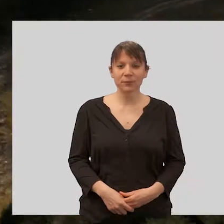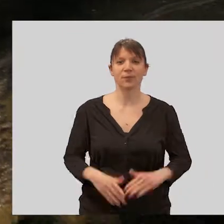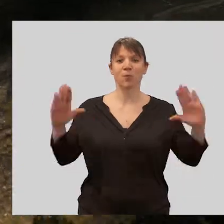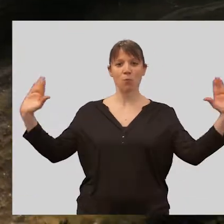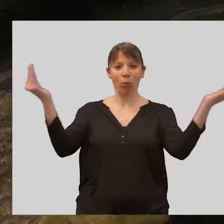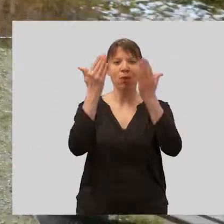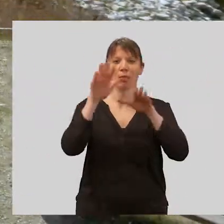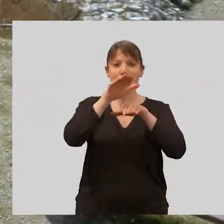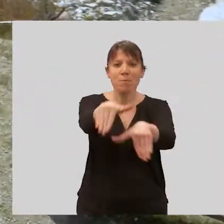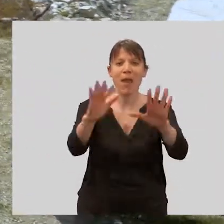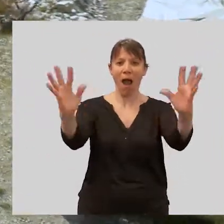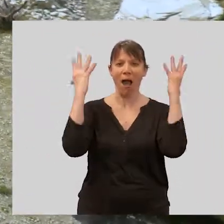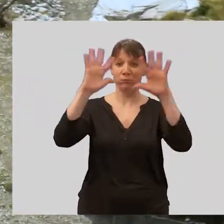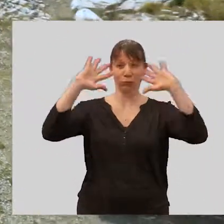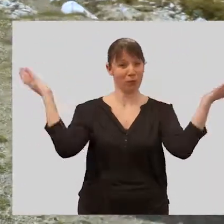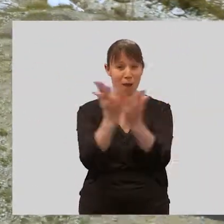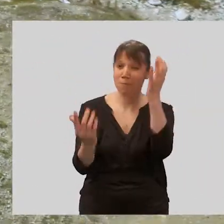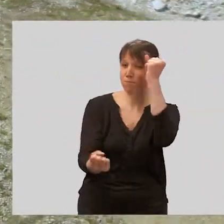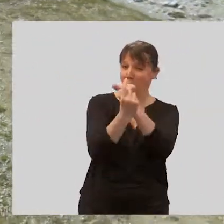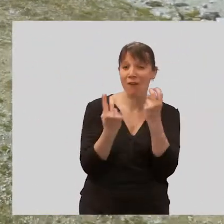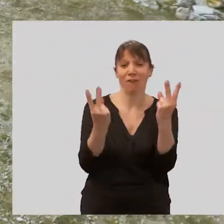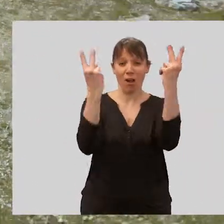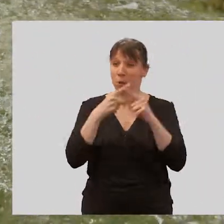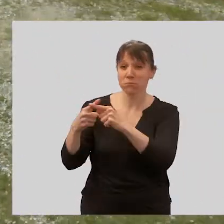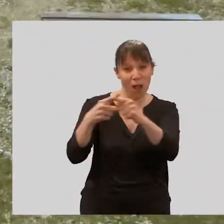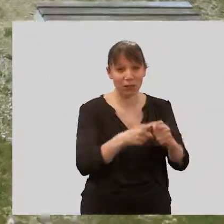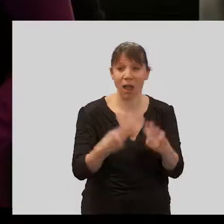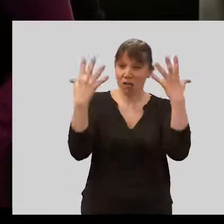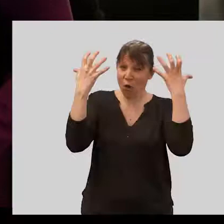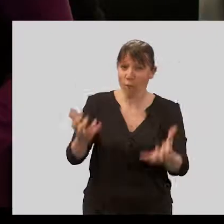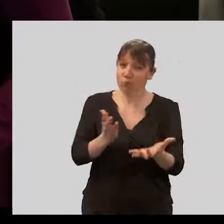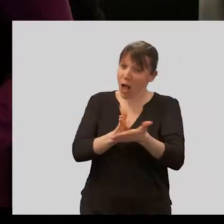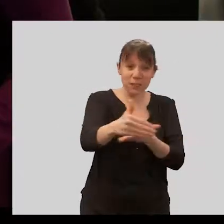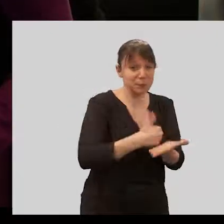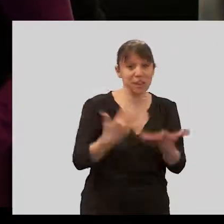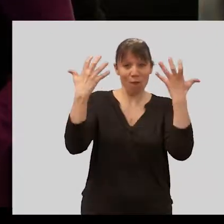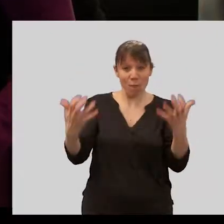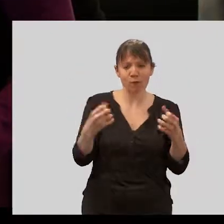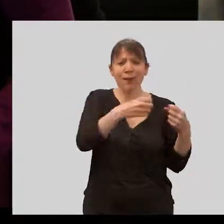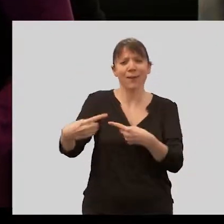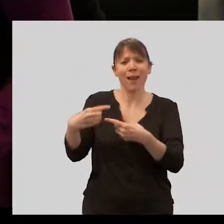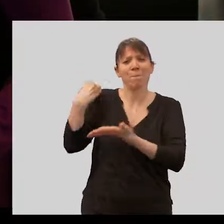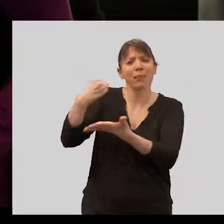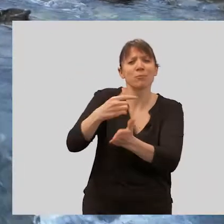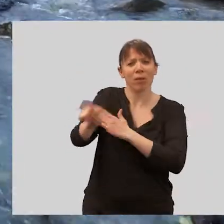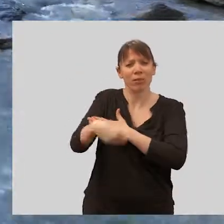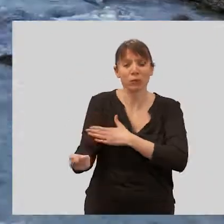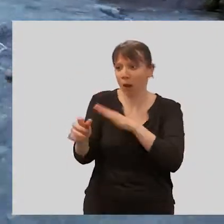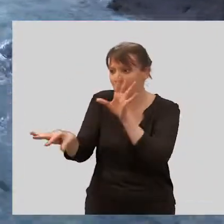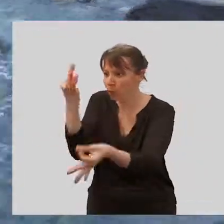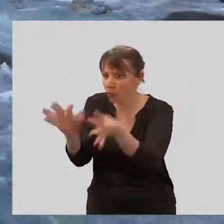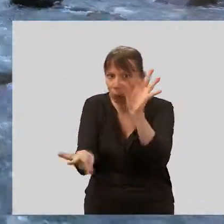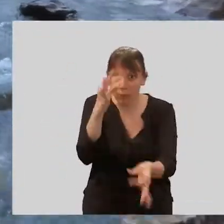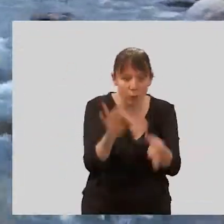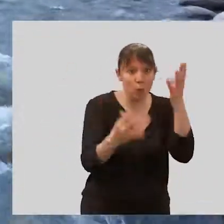Partager ce qui nous est précieux, faciliter l'accès à des espaces d'exception, faire connaître au plus grand nombre les merveilles de notre